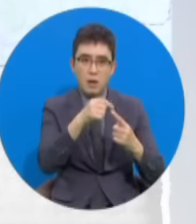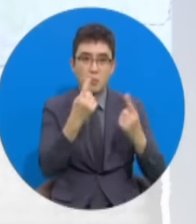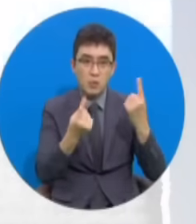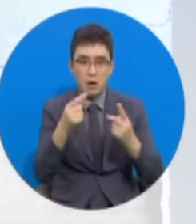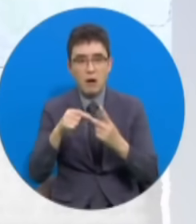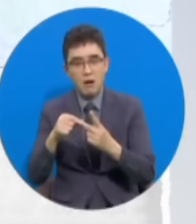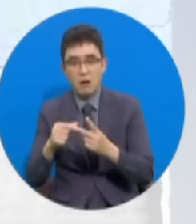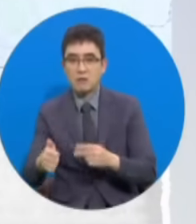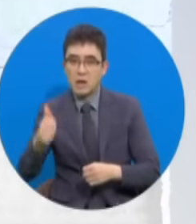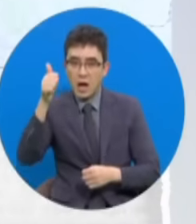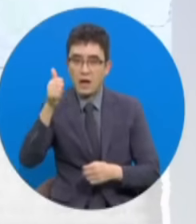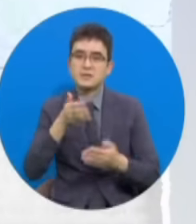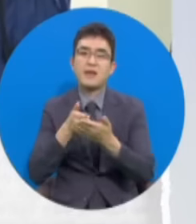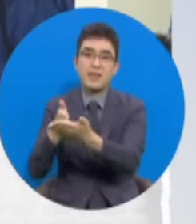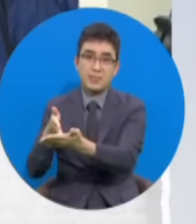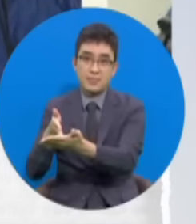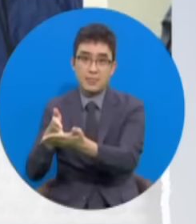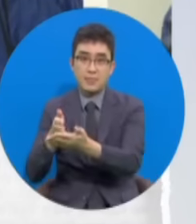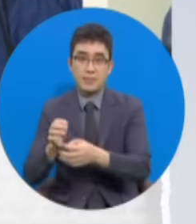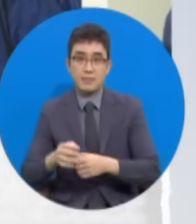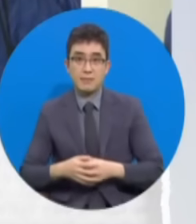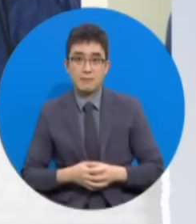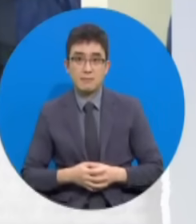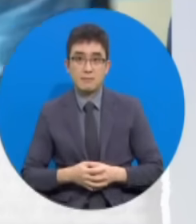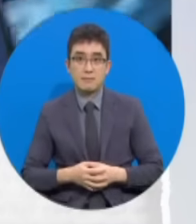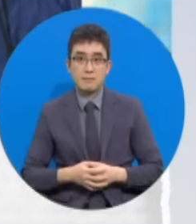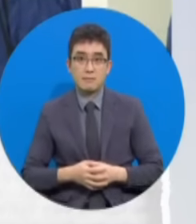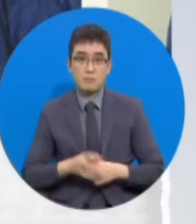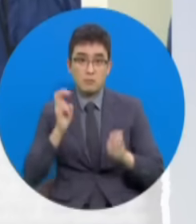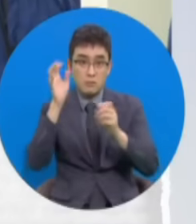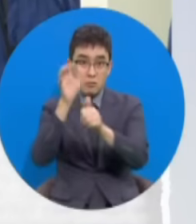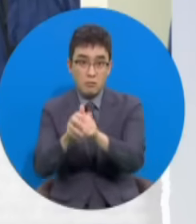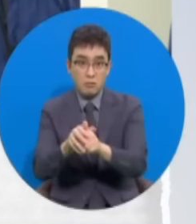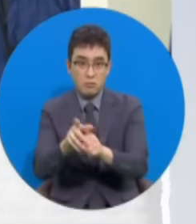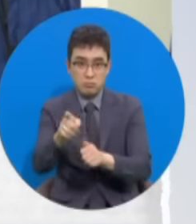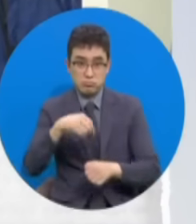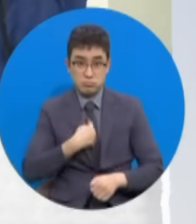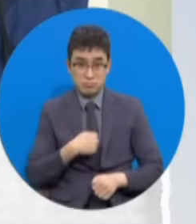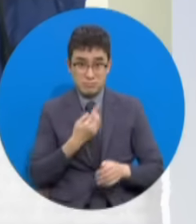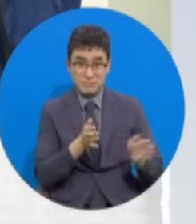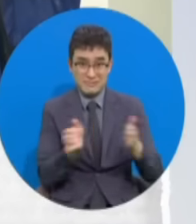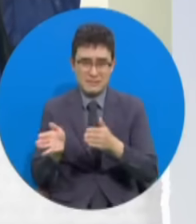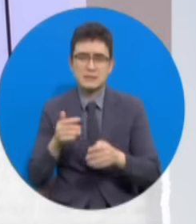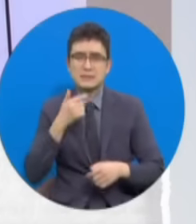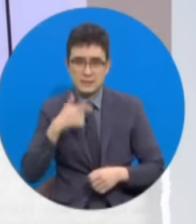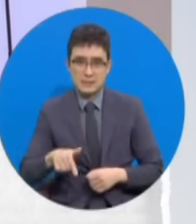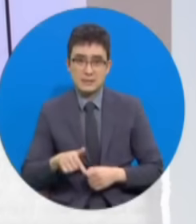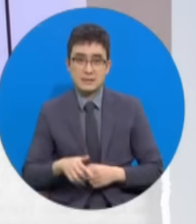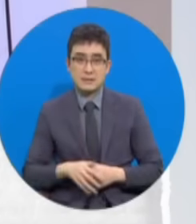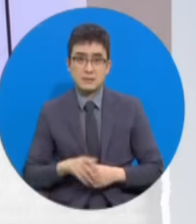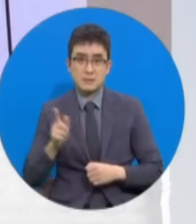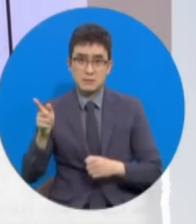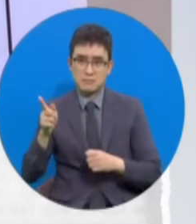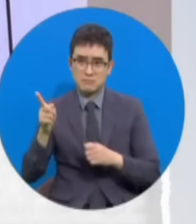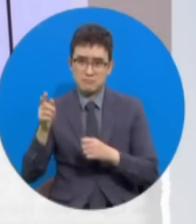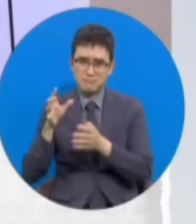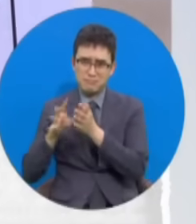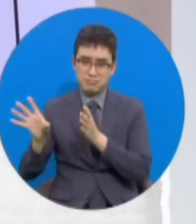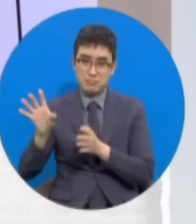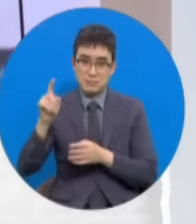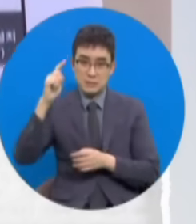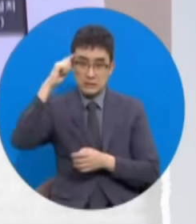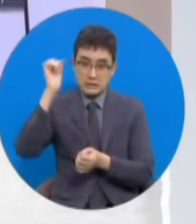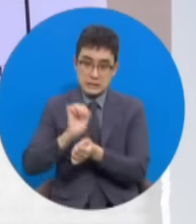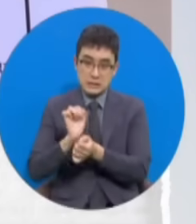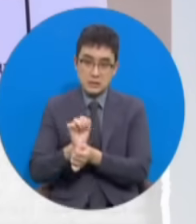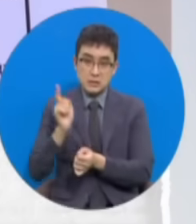더 현실적이라는 제안하게 되는 겁니다. 이 용역사가 이 노선을 다 바꿔버렸습니까? 그렇지도 않는 내용들을 갖고 객관적인